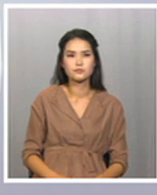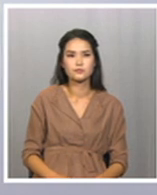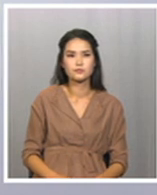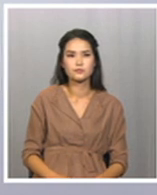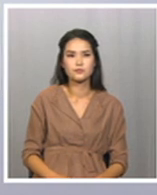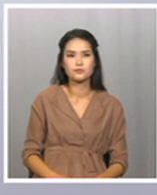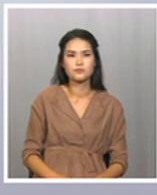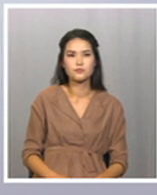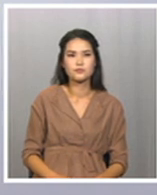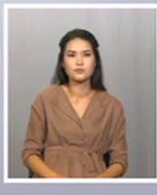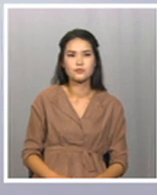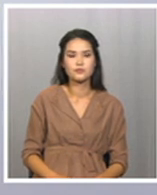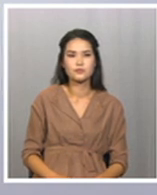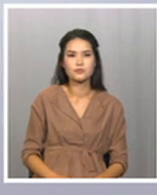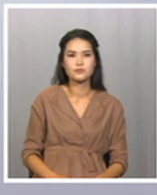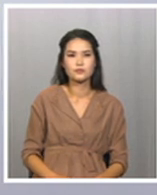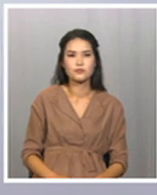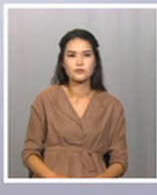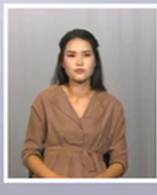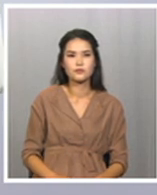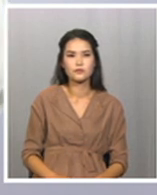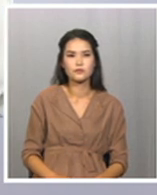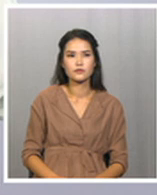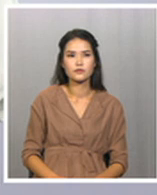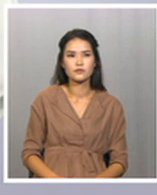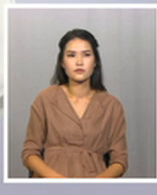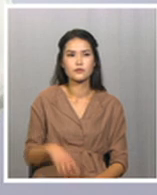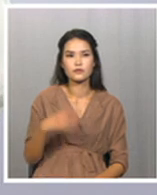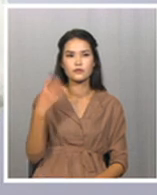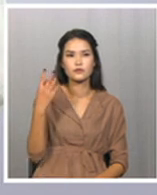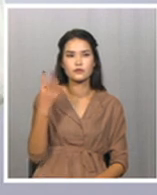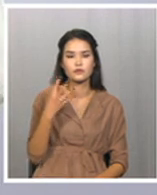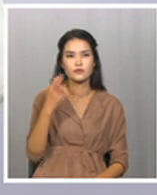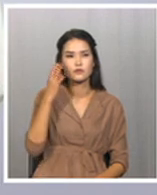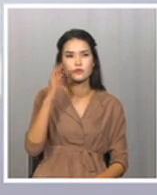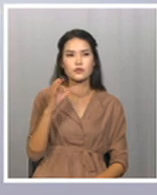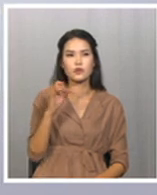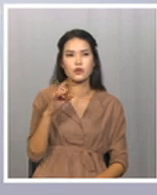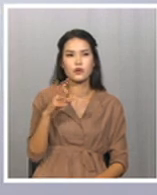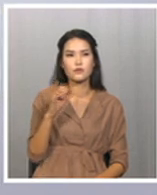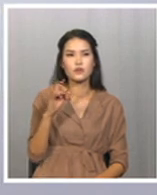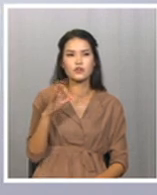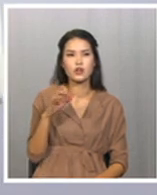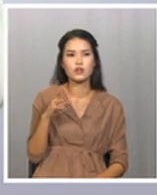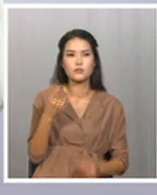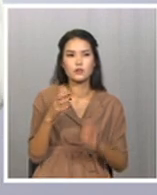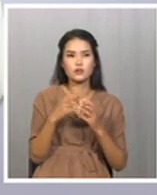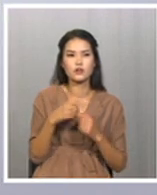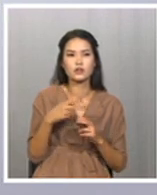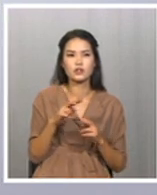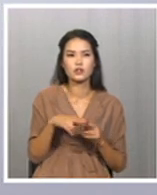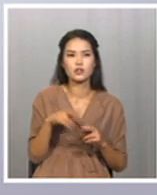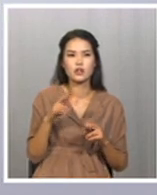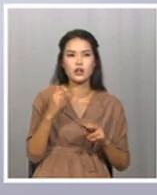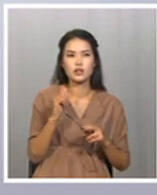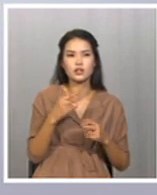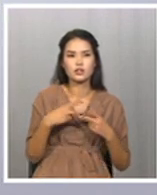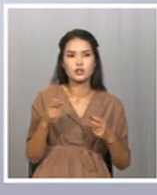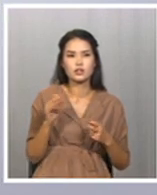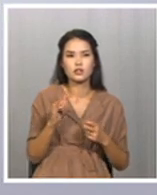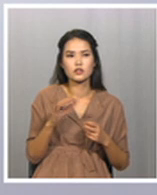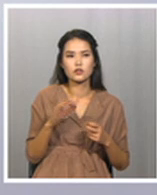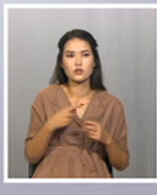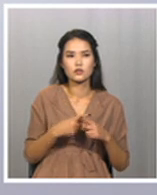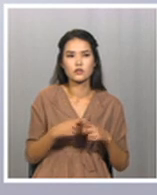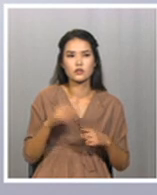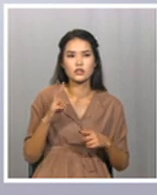бұрыштық коэффициент 5-ке тең болды. Енді төртінші қадам бойынша жанаманың теңдеуінің формуласына y0-дің, k-ның